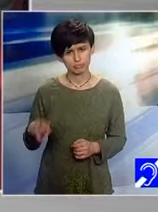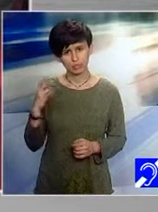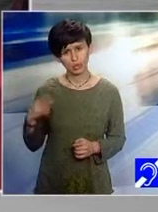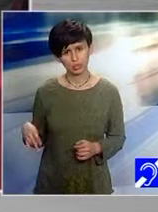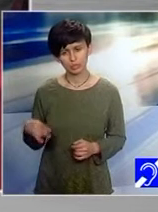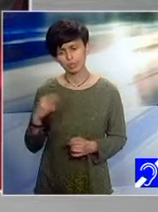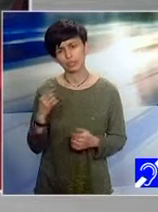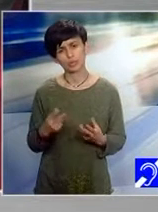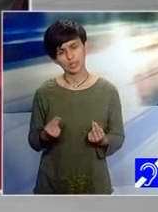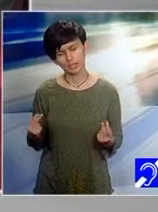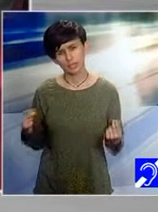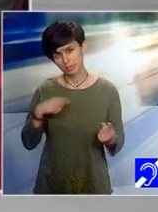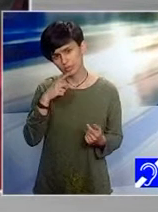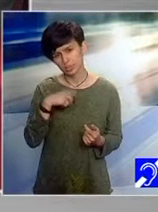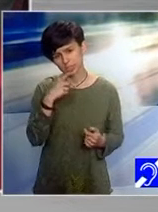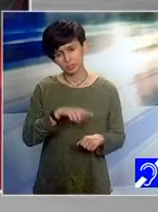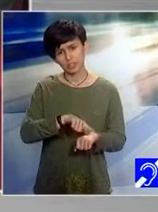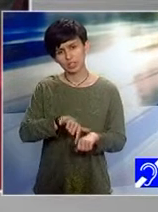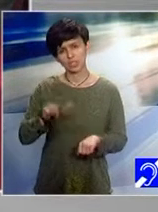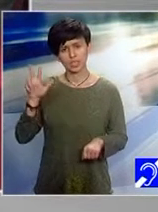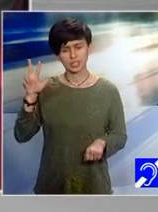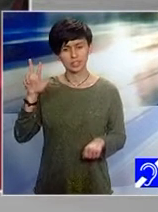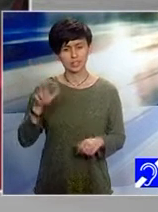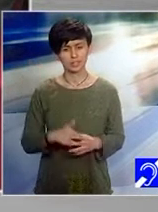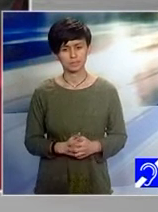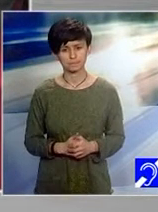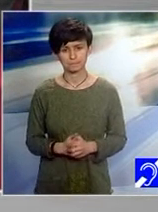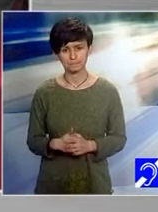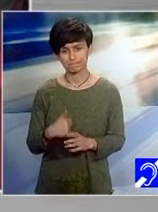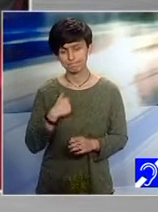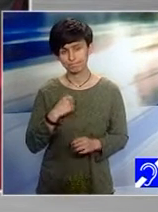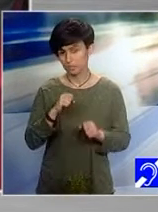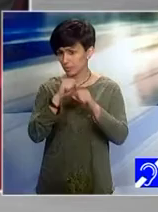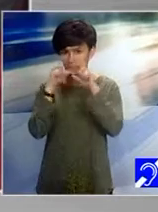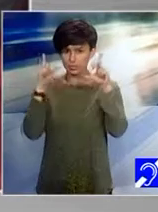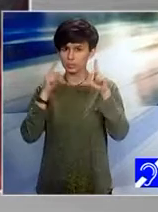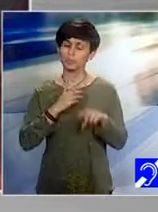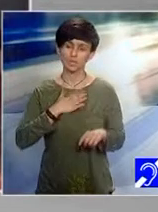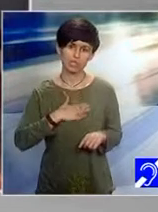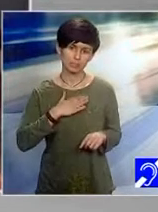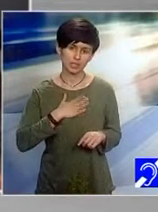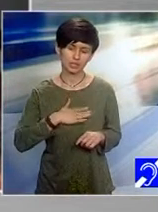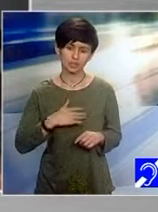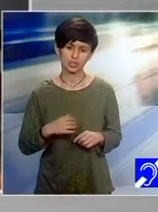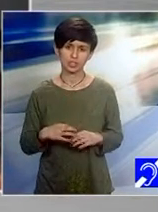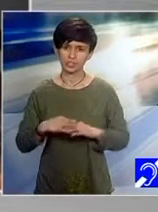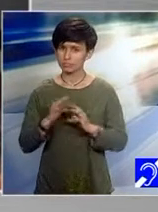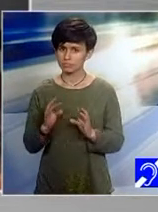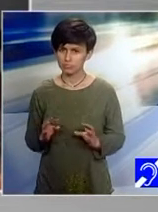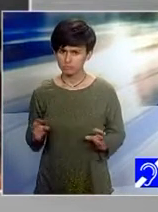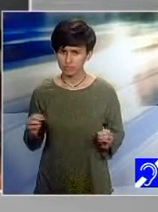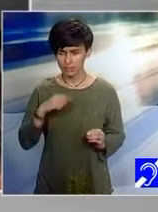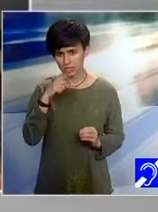3, care pe mine m-a surprins în mod plăcut. Deci și românește și